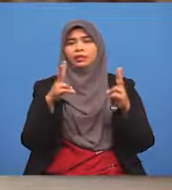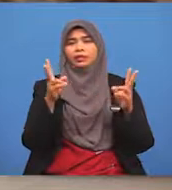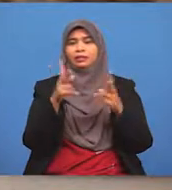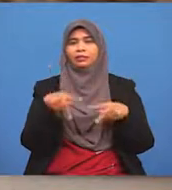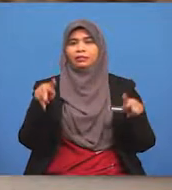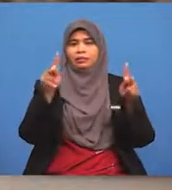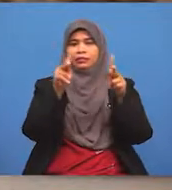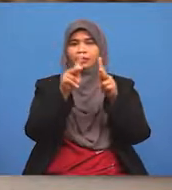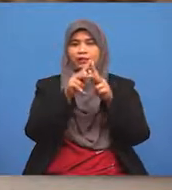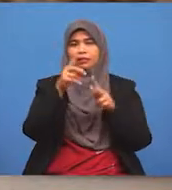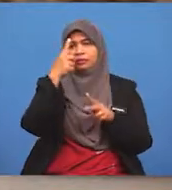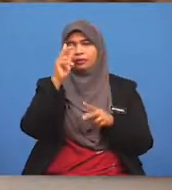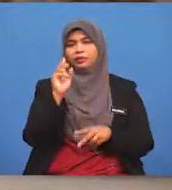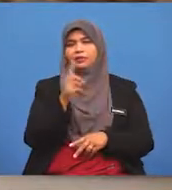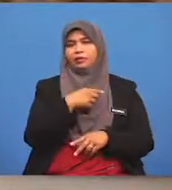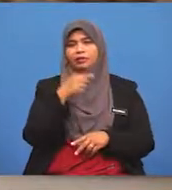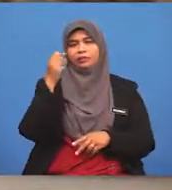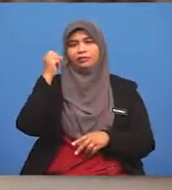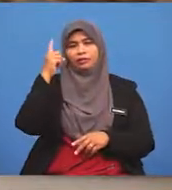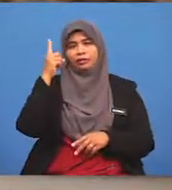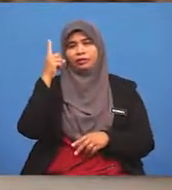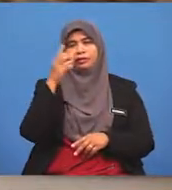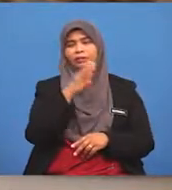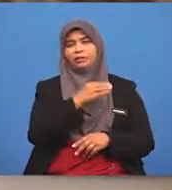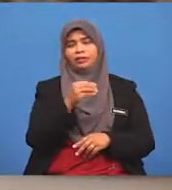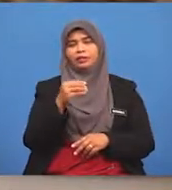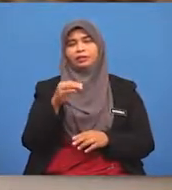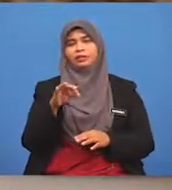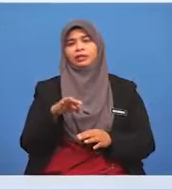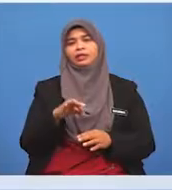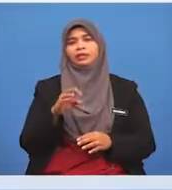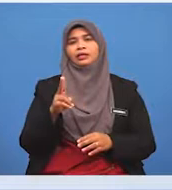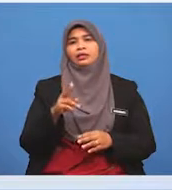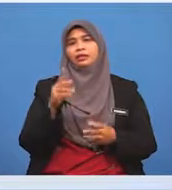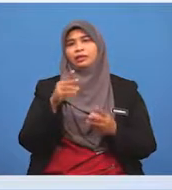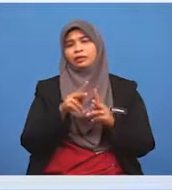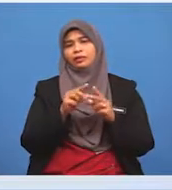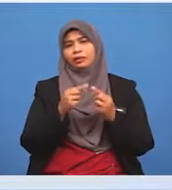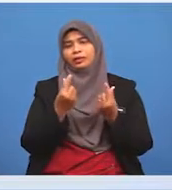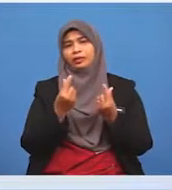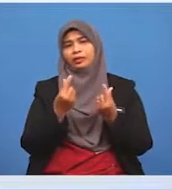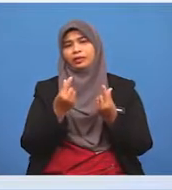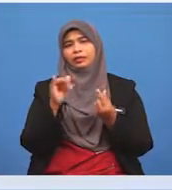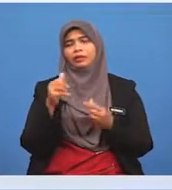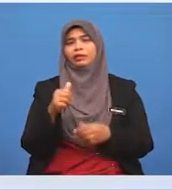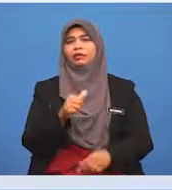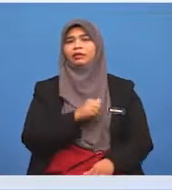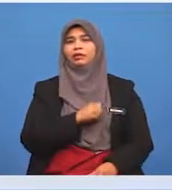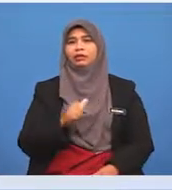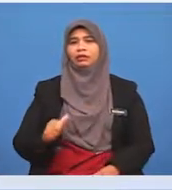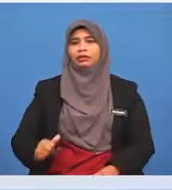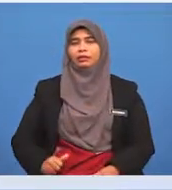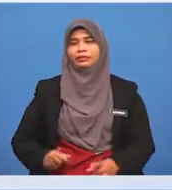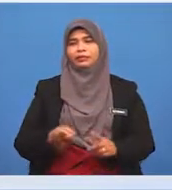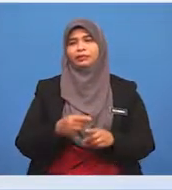kita memahami dan menghayati kalamullah yang agung dari ayat 12 hingga